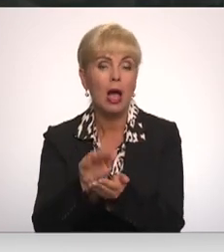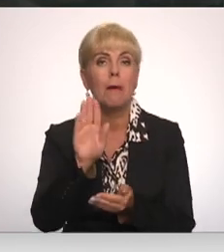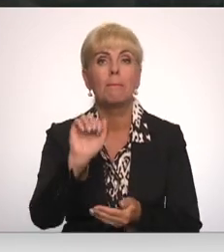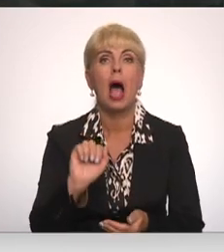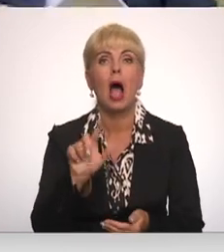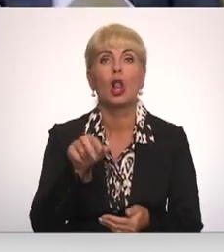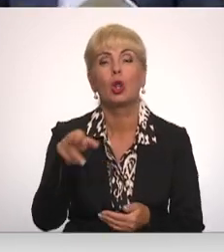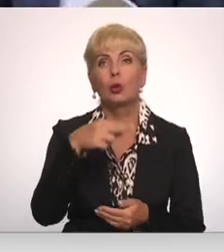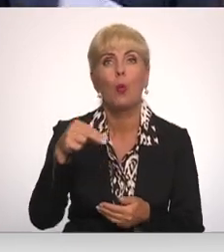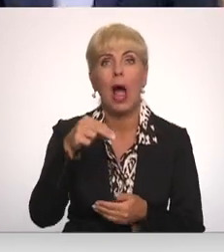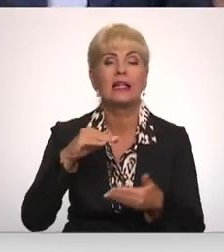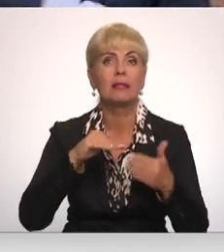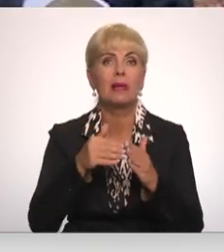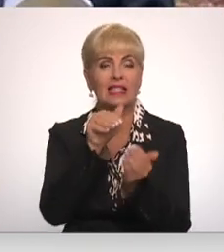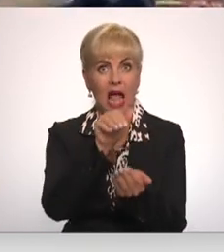kapos.